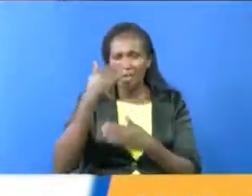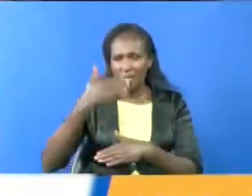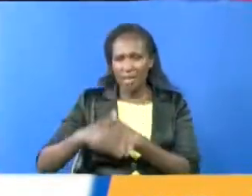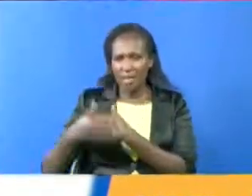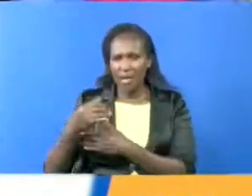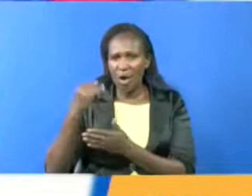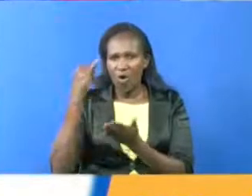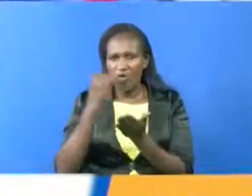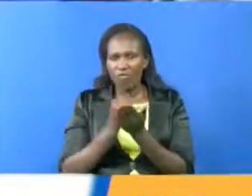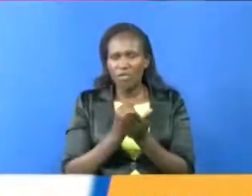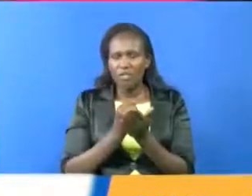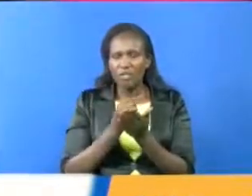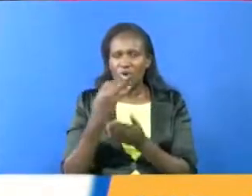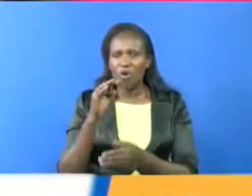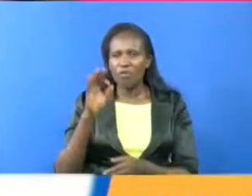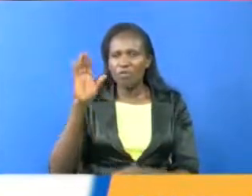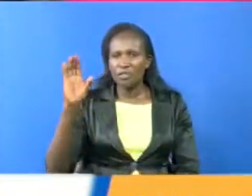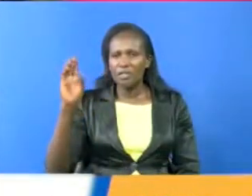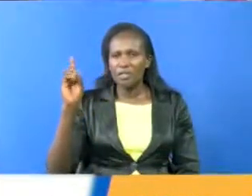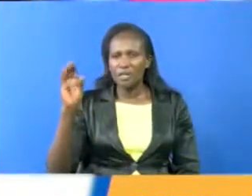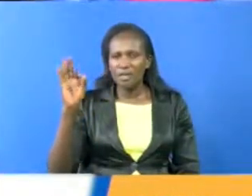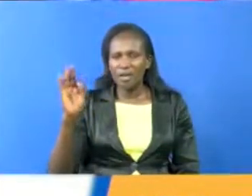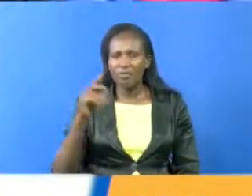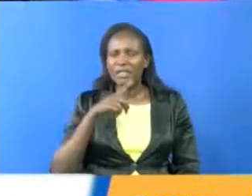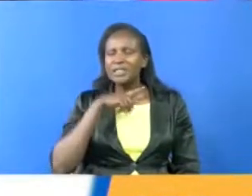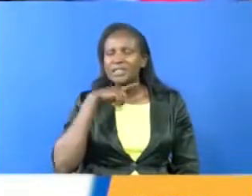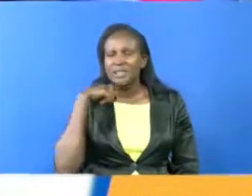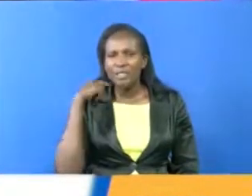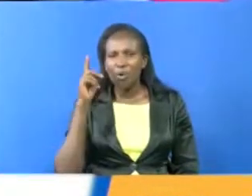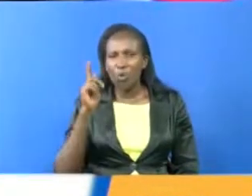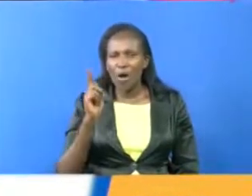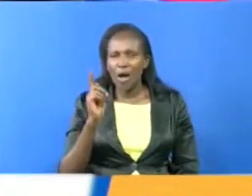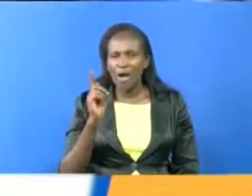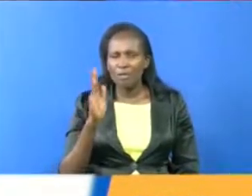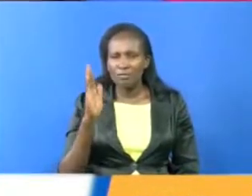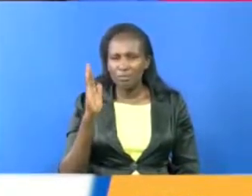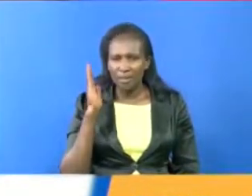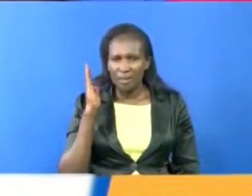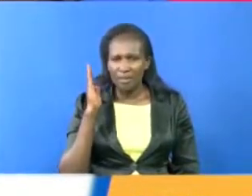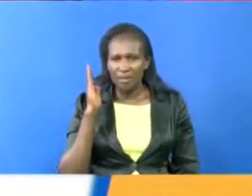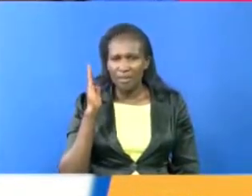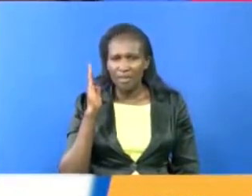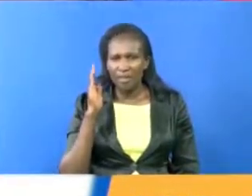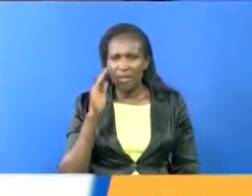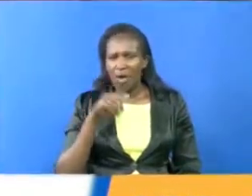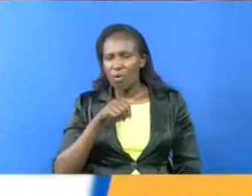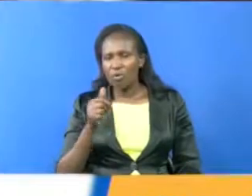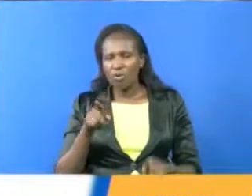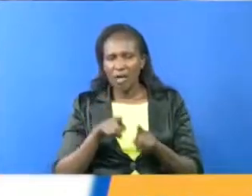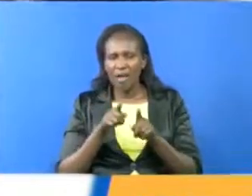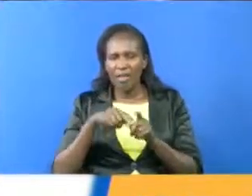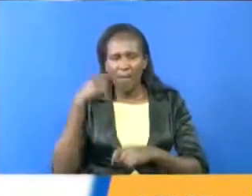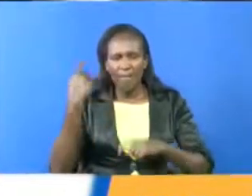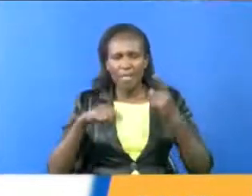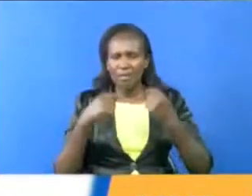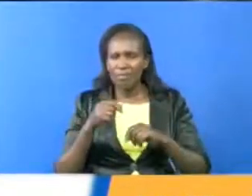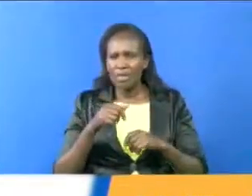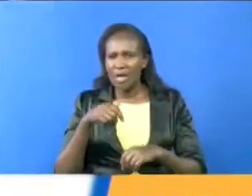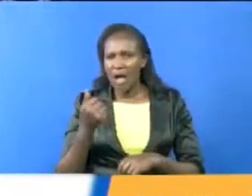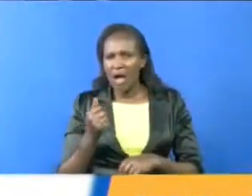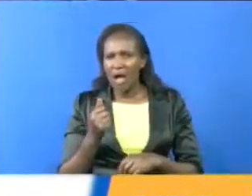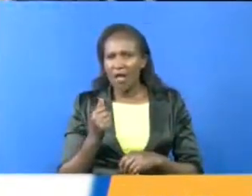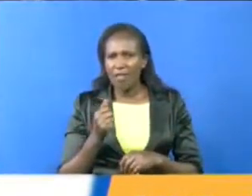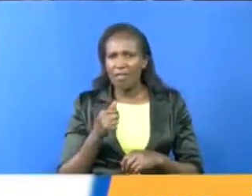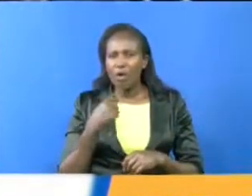ya CDF na kumuua afisa mmoja wa kushika doria huku wakimjeruhi mwingine anayeendelea kupata